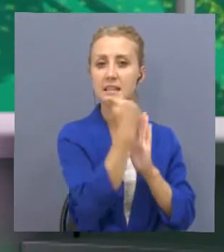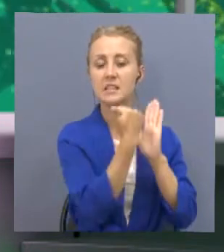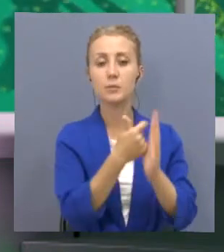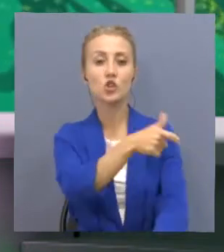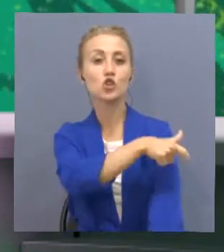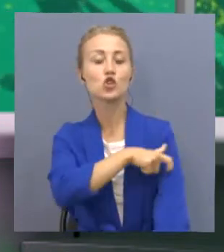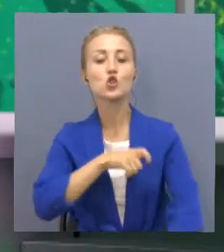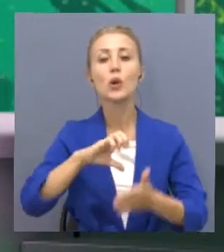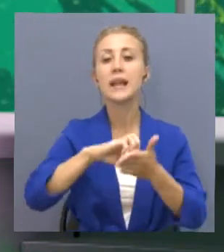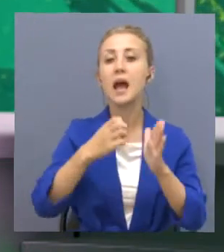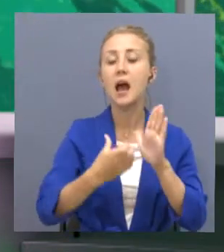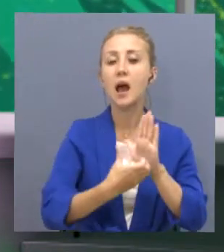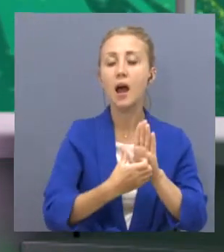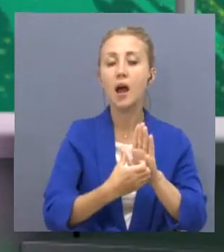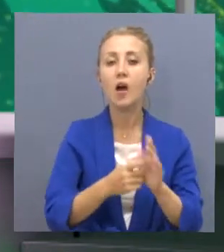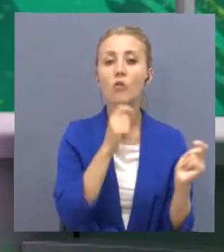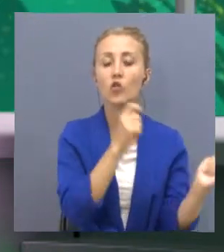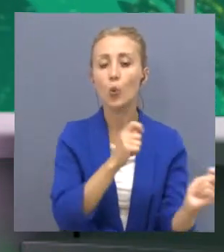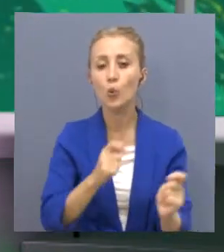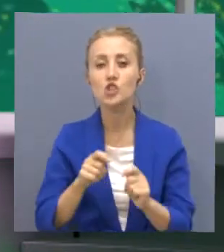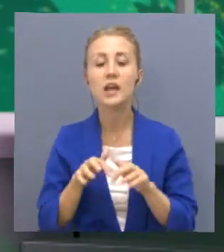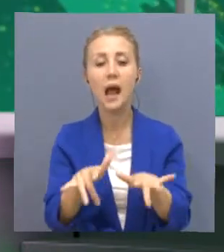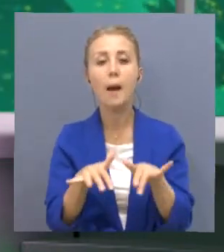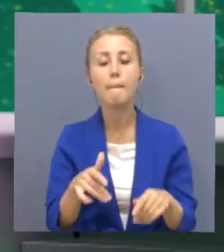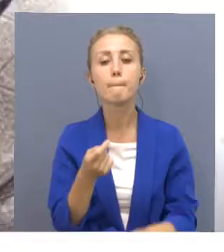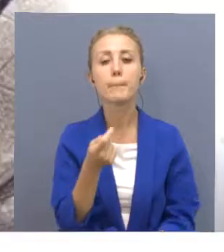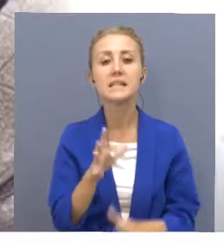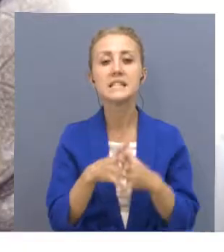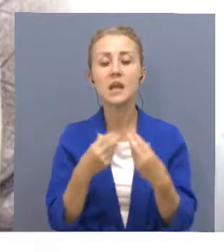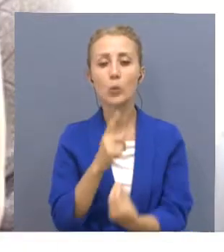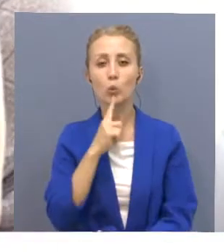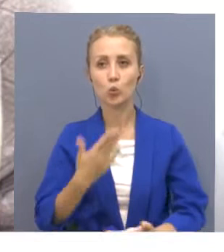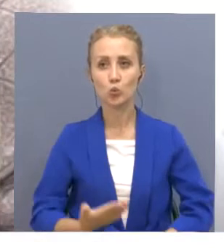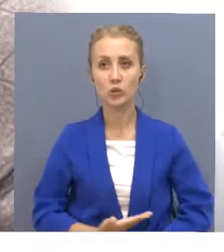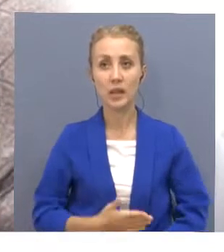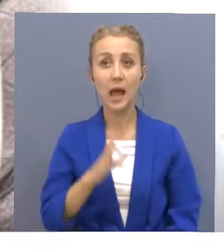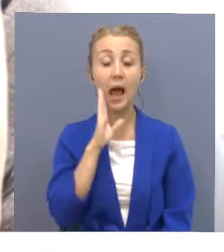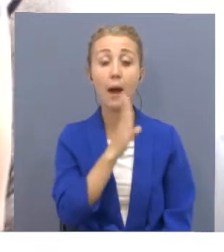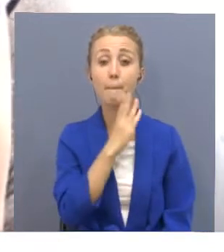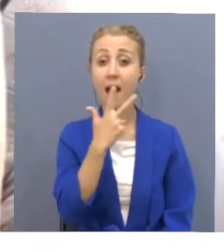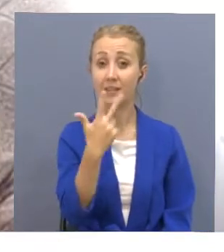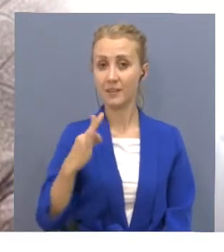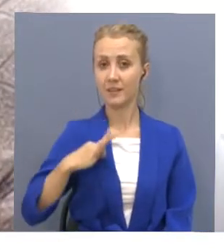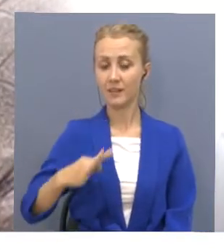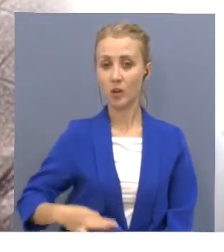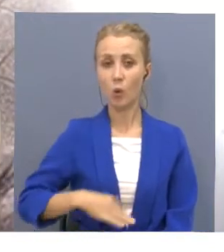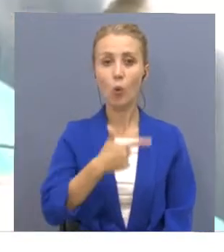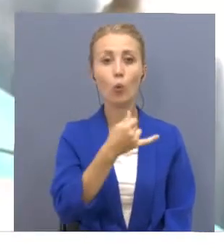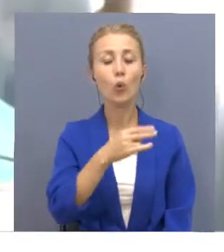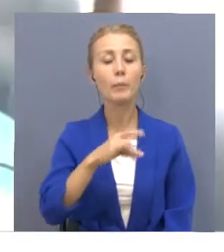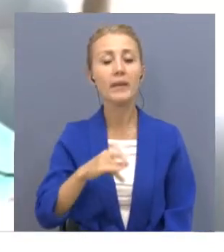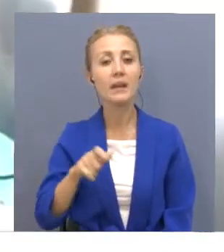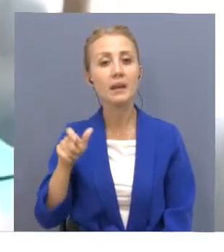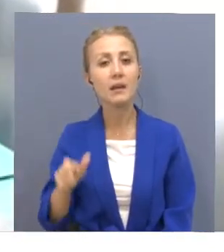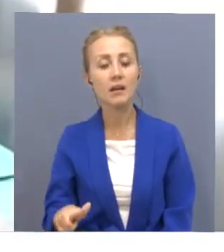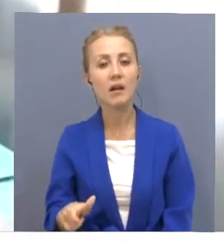дежурных классов, ведется выдача компьютеров малообеспеченным семьям. Мать трех сыновей Гульмира Ахмеджарова не скрывает,